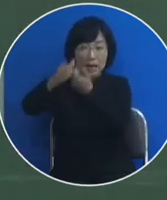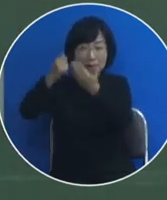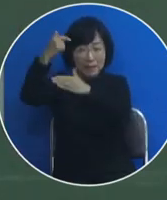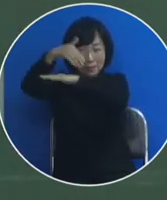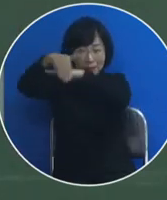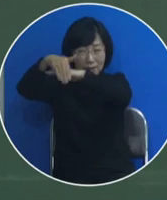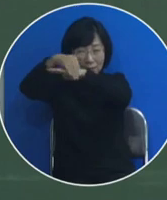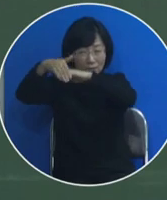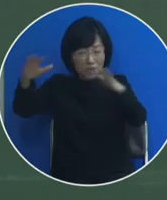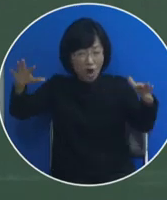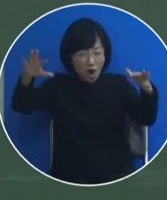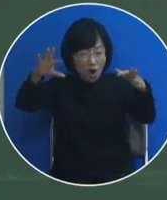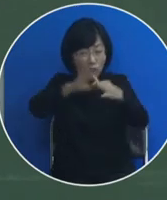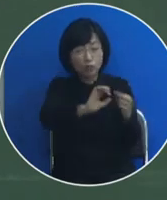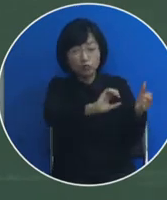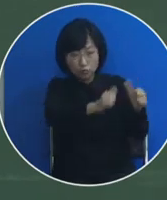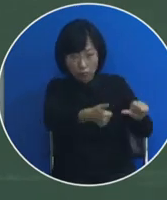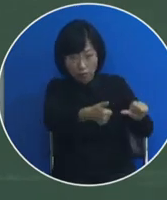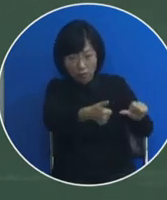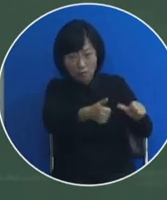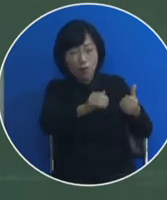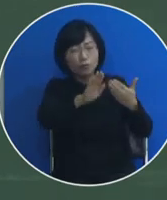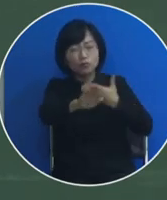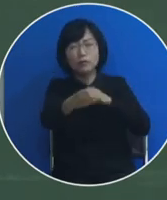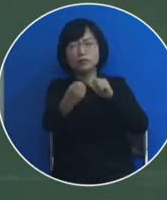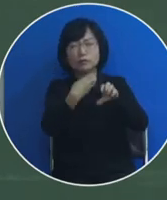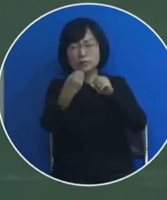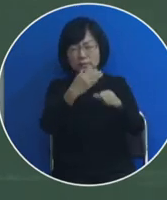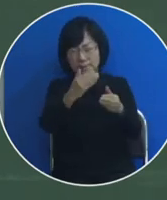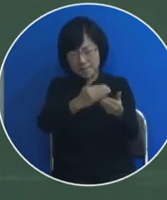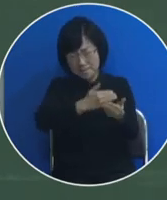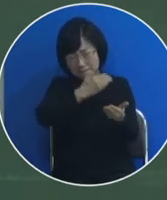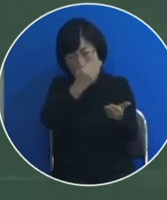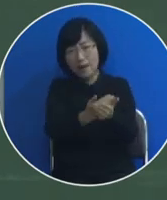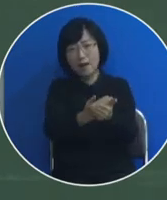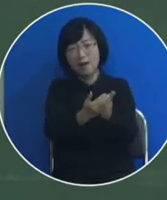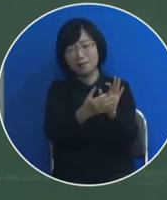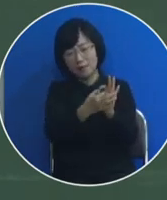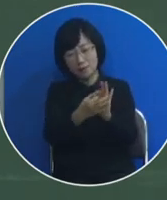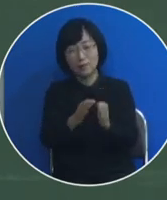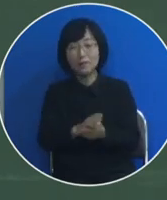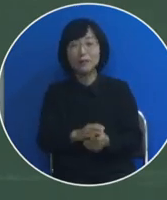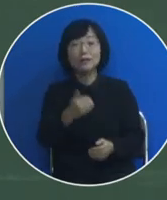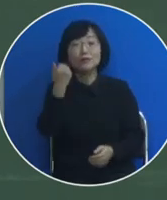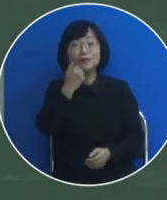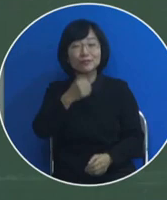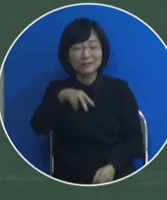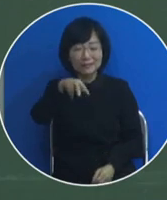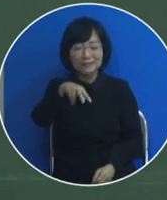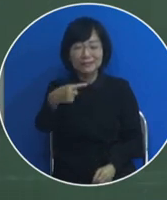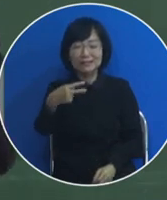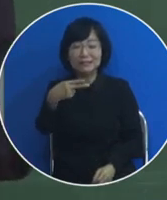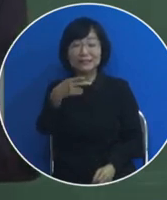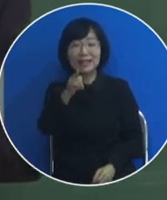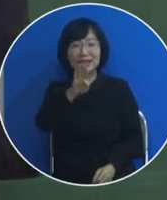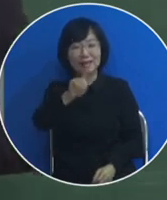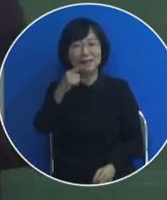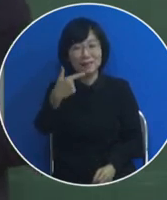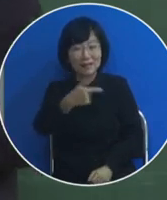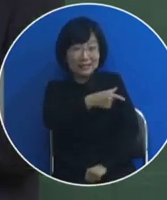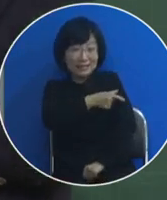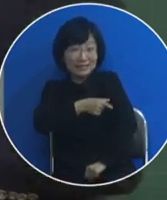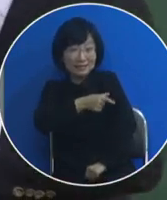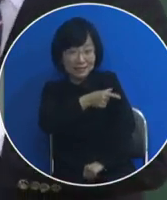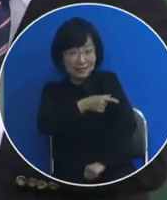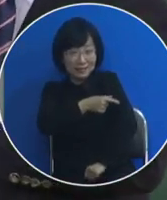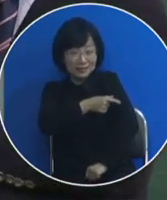the death of those kinds of individuals, answers repeatedly came. 성경에 여러 번 나오지 않습니까? 스데반 얘기가. We see it several times inside the Bible, the story of Stephen.